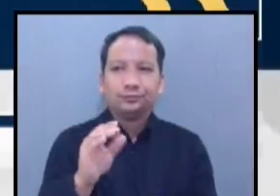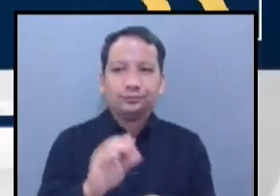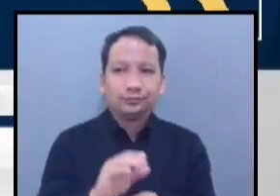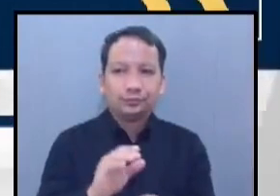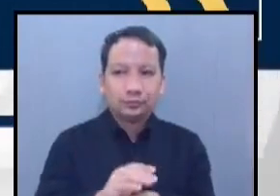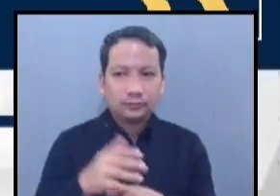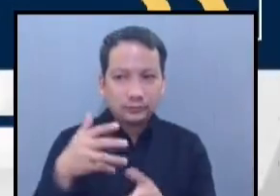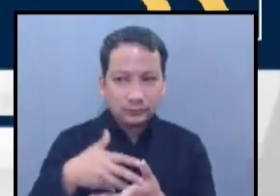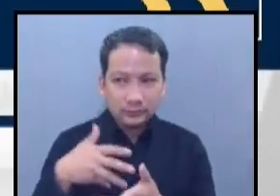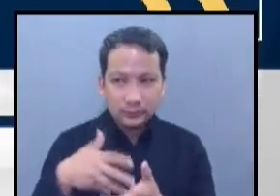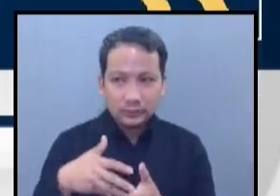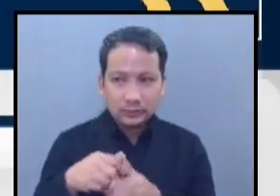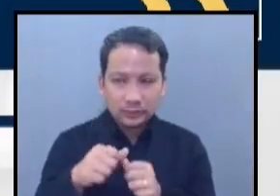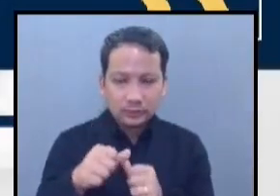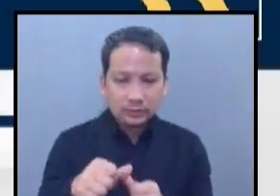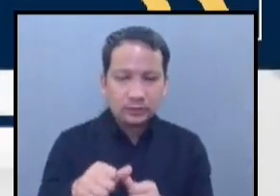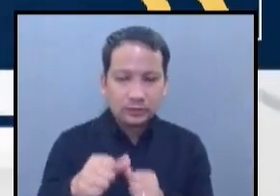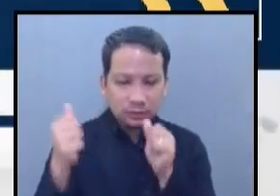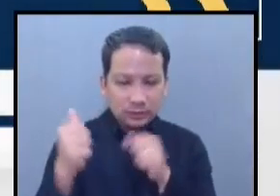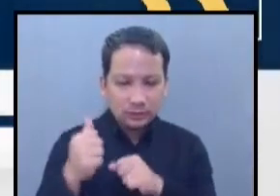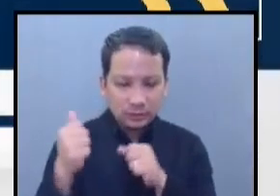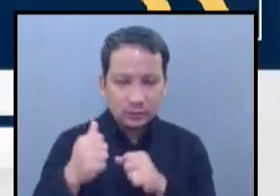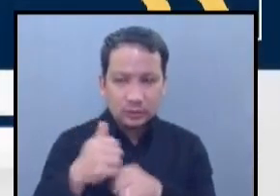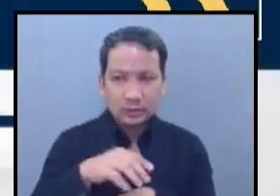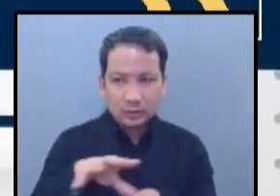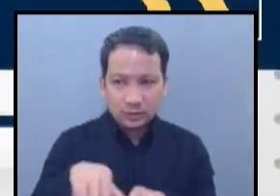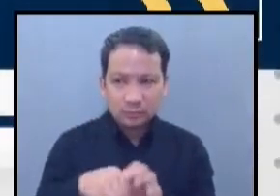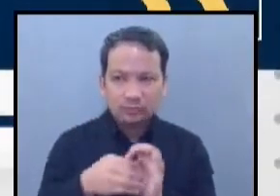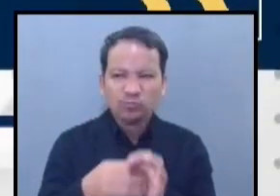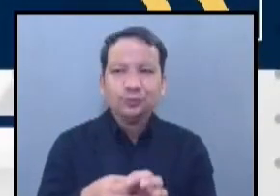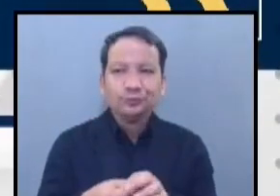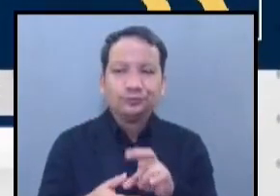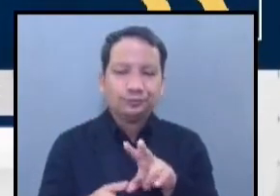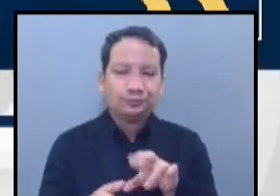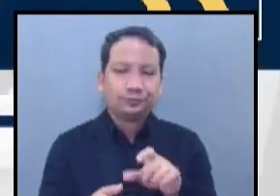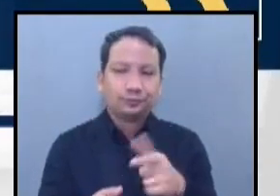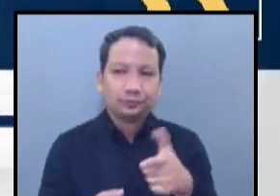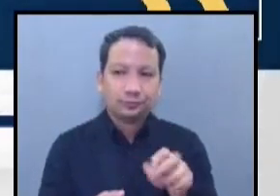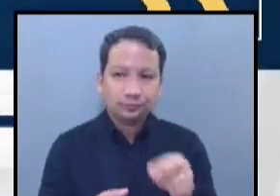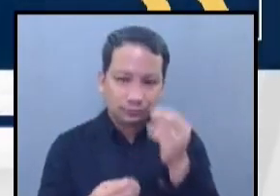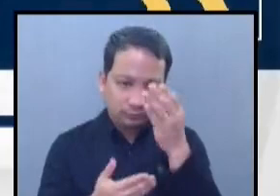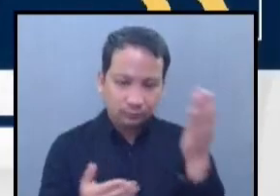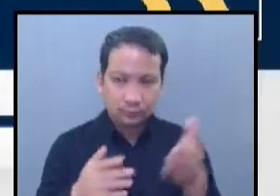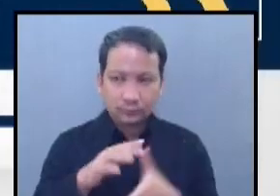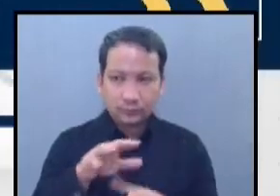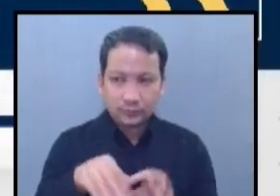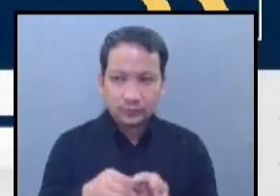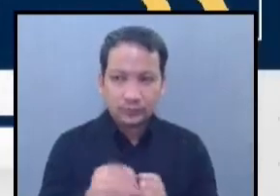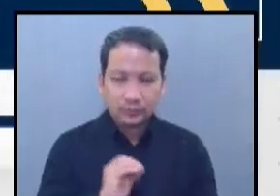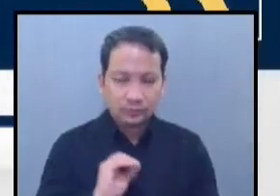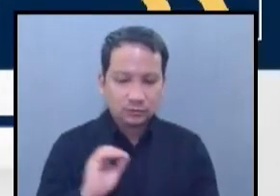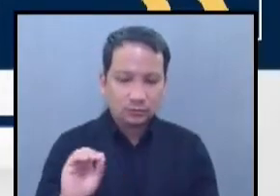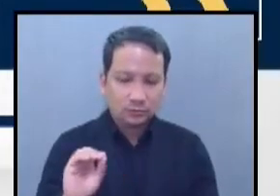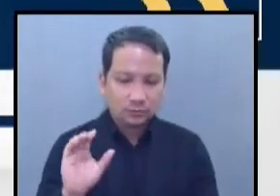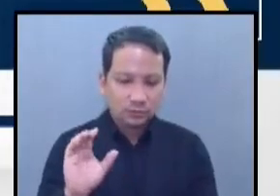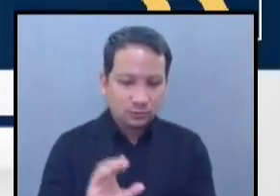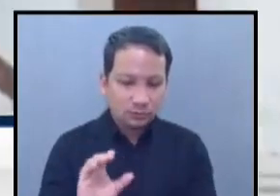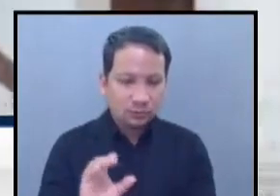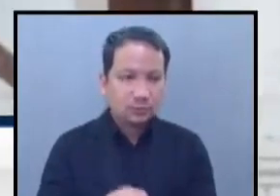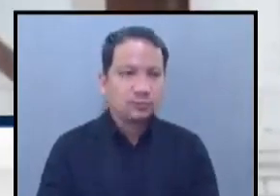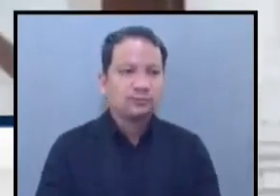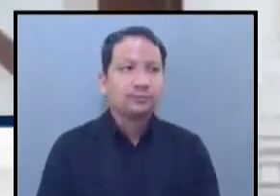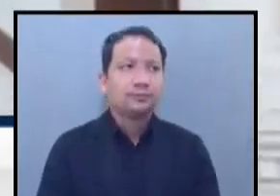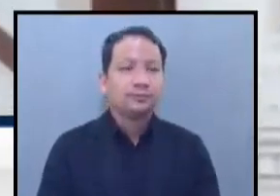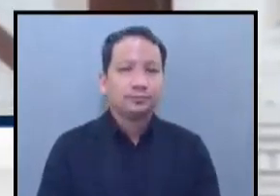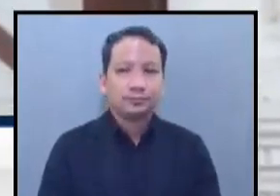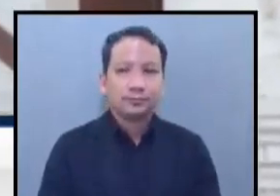it to the church, which will be part of any agreement that we will make, considering that the church, the cathedral in particular, is owned by the